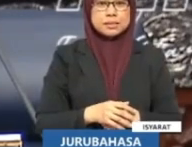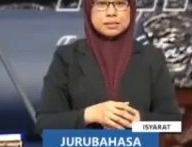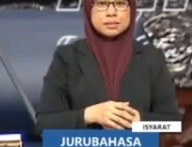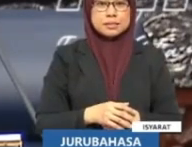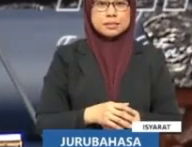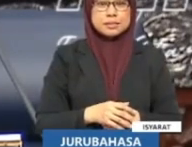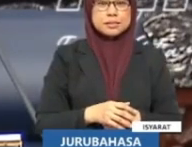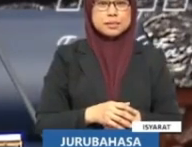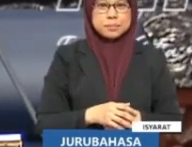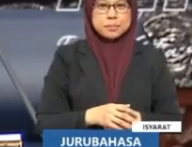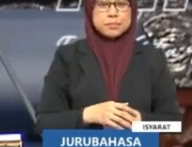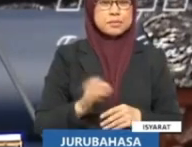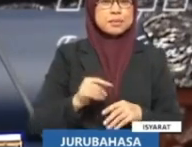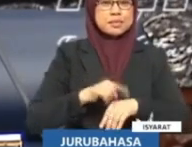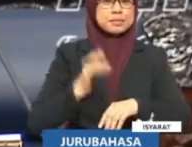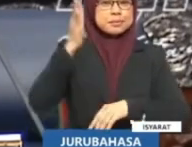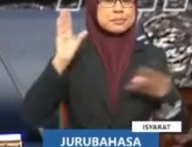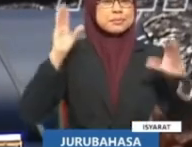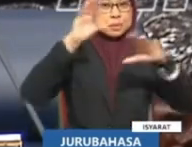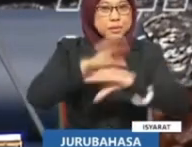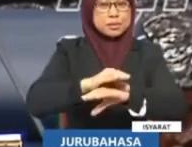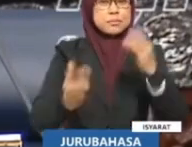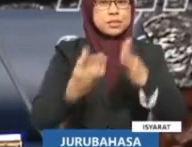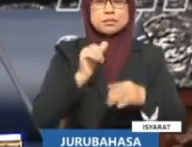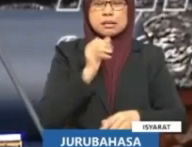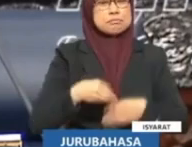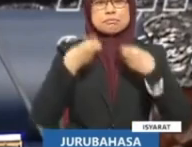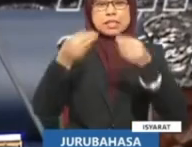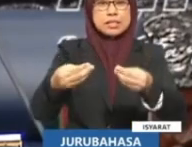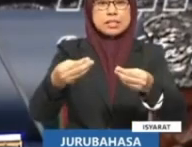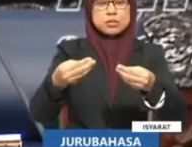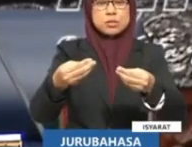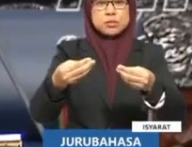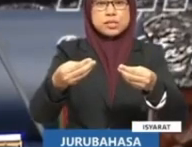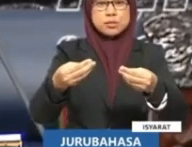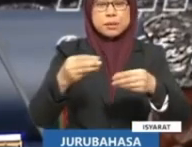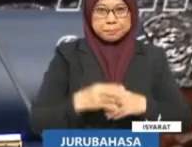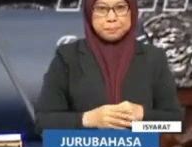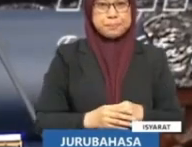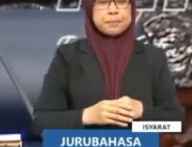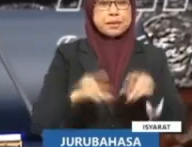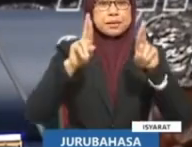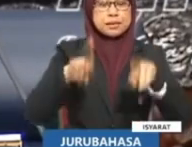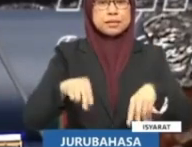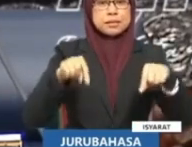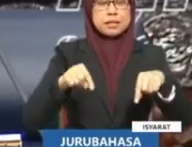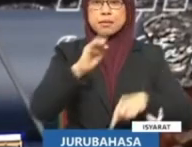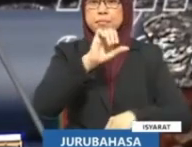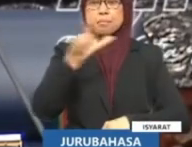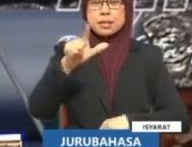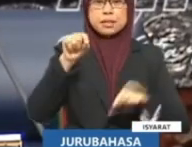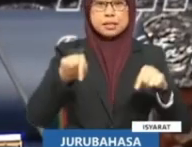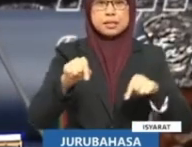akan selama-lamanya mungkin pada masa akan datang saksi di tidak akan diberikan rakyat kalau dalam kesini sepatunya